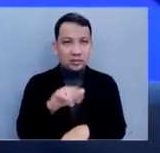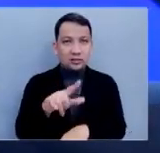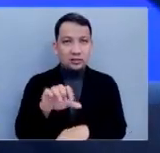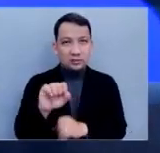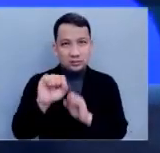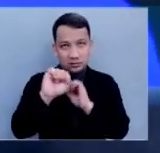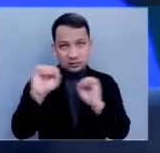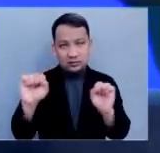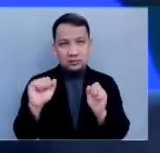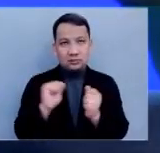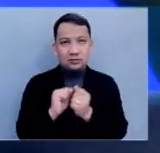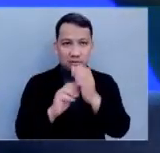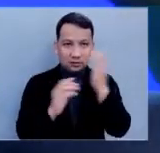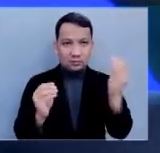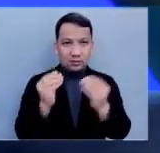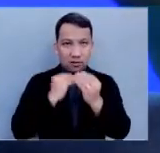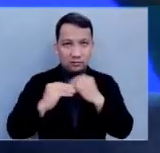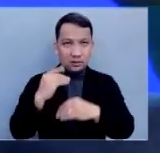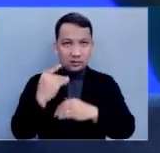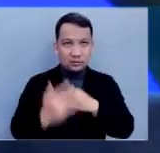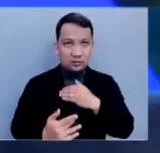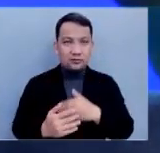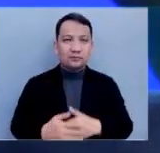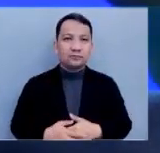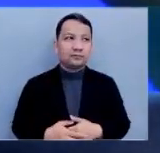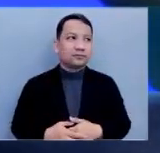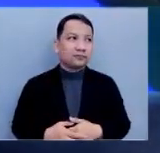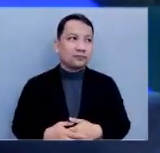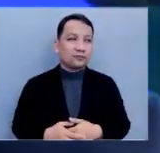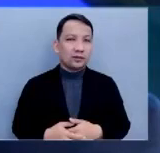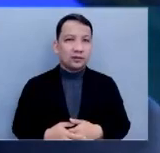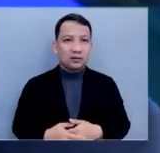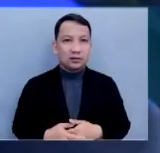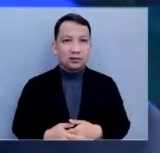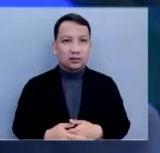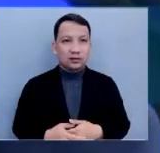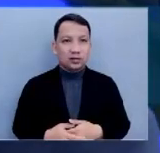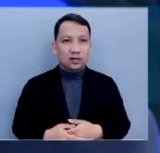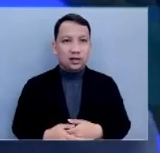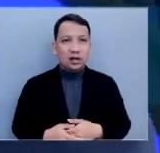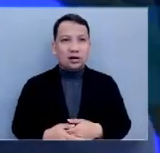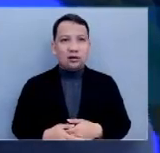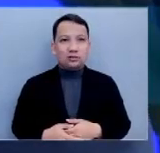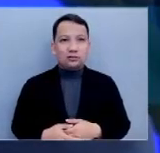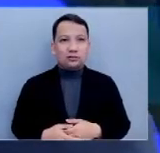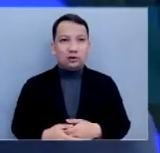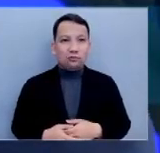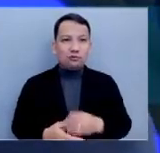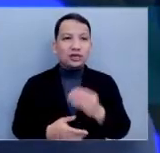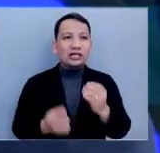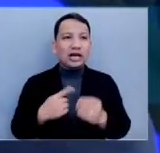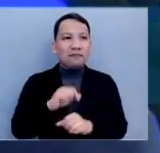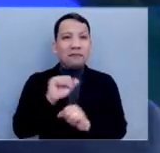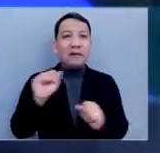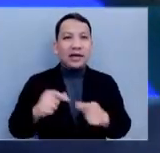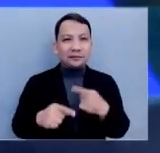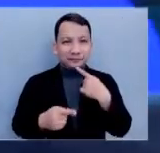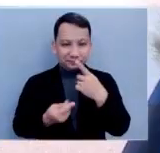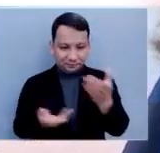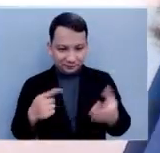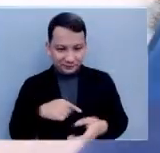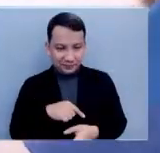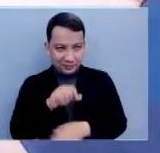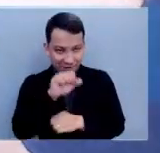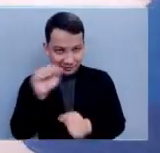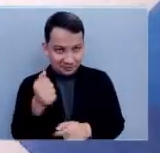And then, kinakailangan din, kumain din ng maayos. At saka, matulog. Matulog na matulog maayos. Talaga. Matulog talaga. Matulog talaga. Matulog talaga. Matulog talaga. Kahit ngayon, 15 minutes lang